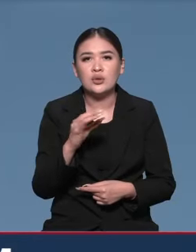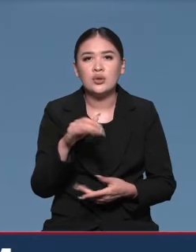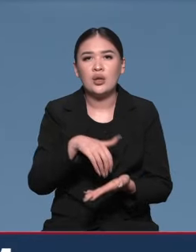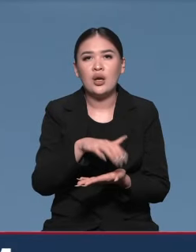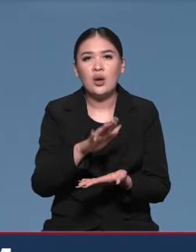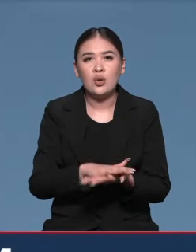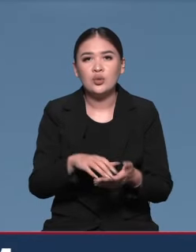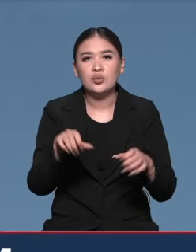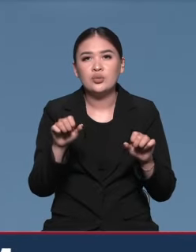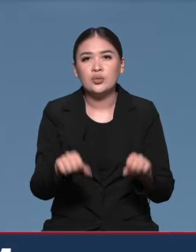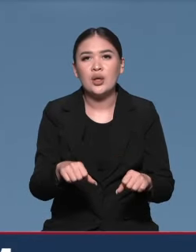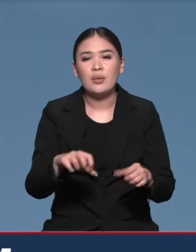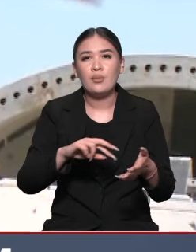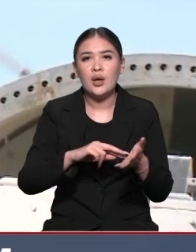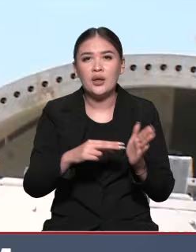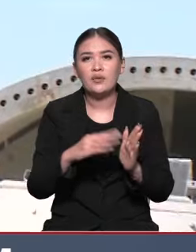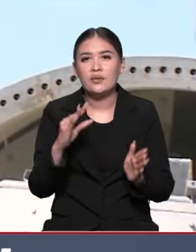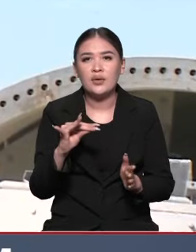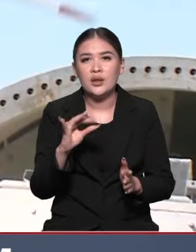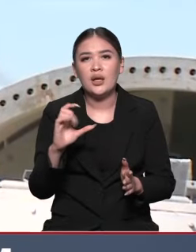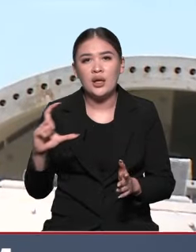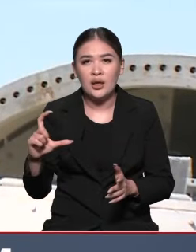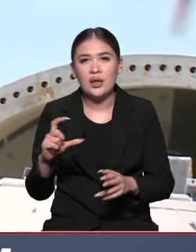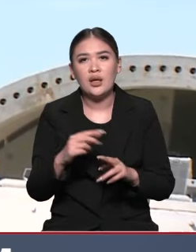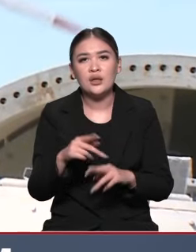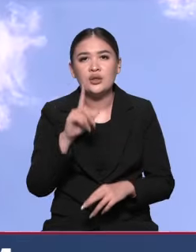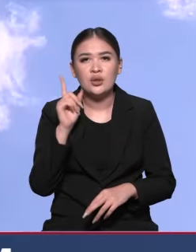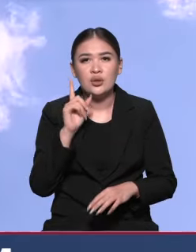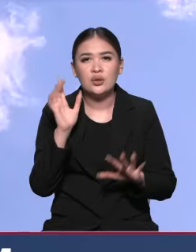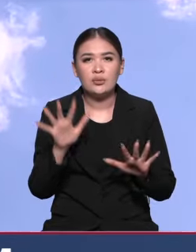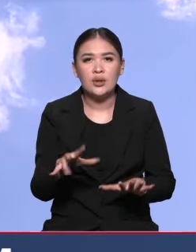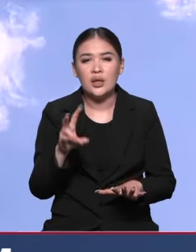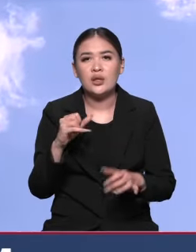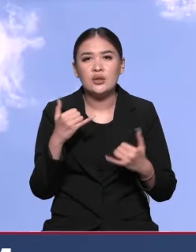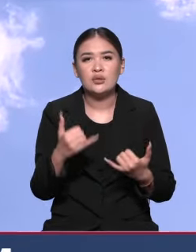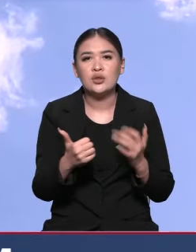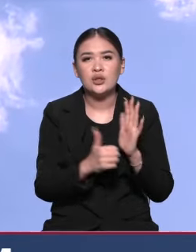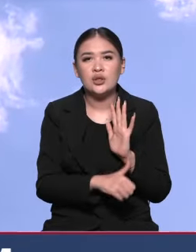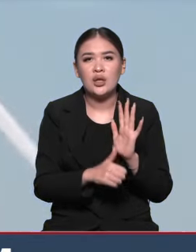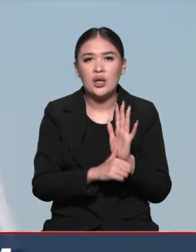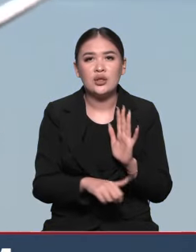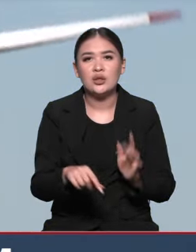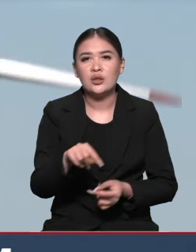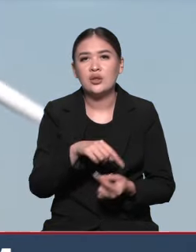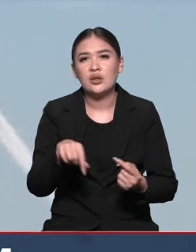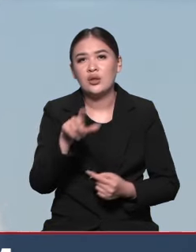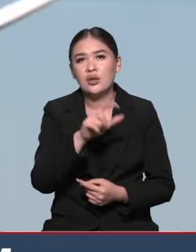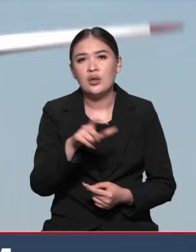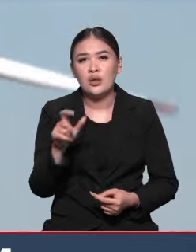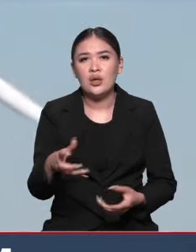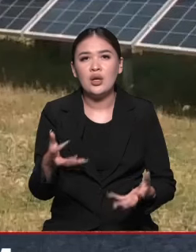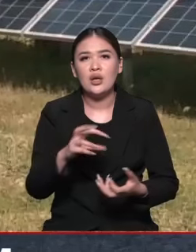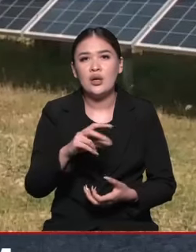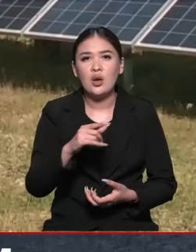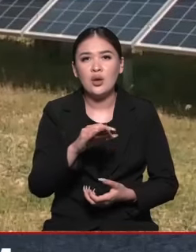отбору успешных проектов ВИЭ и запуска зеленых облигаций. На сегодня 60 предпринимателей получили льготные кредиты